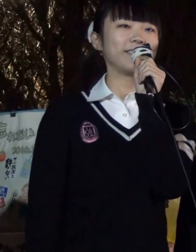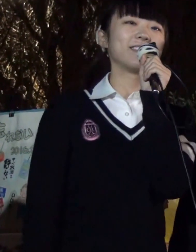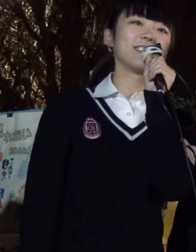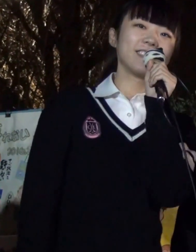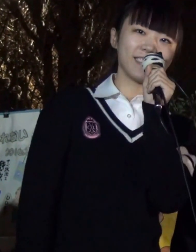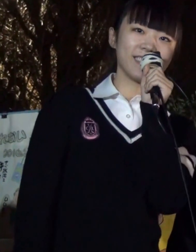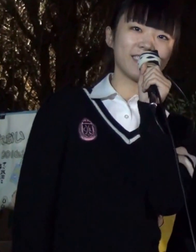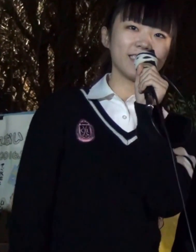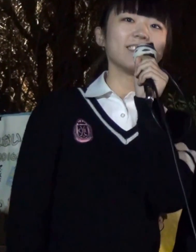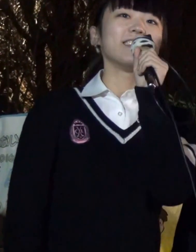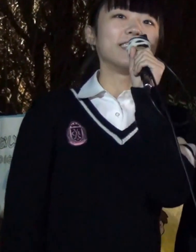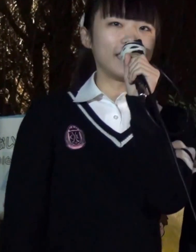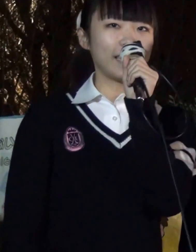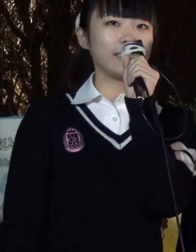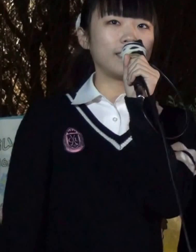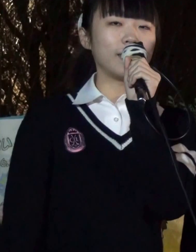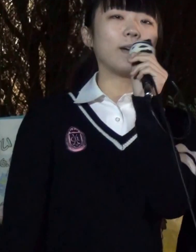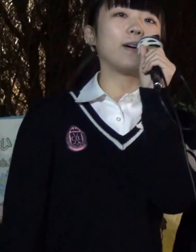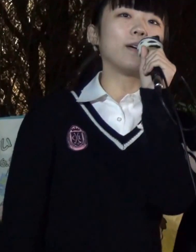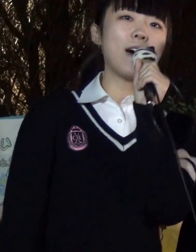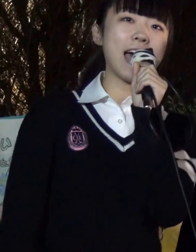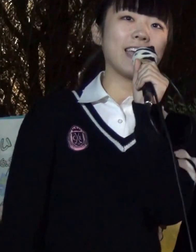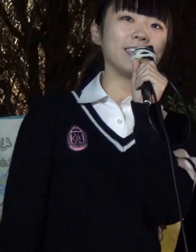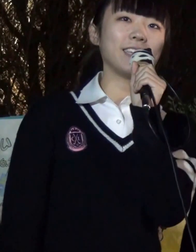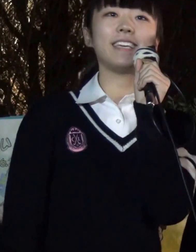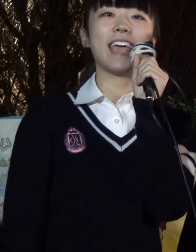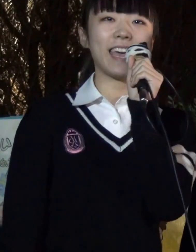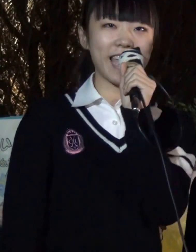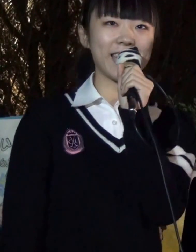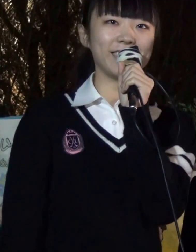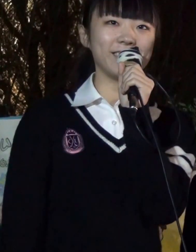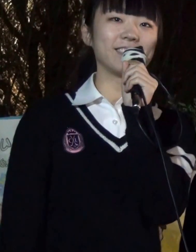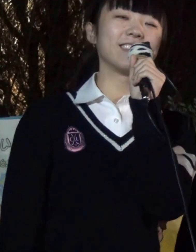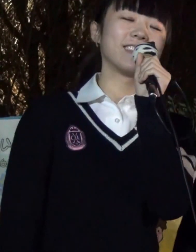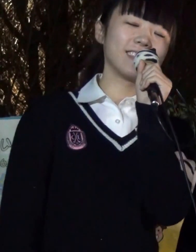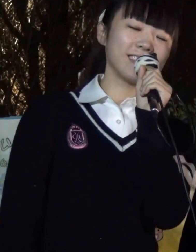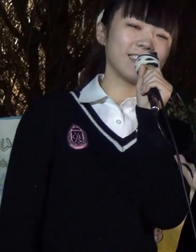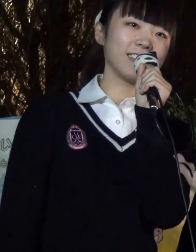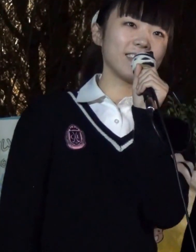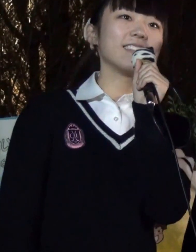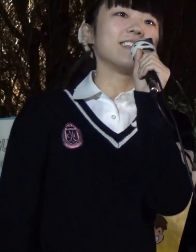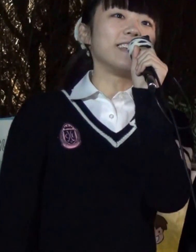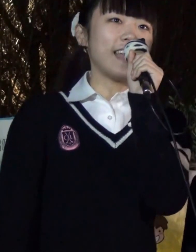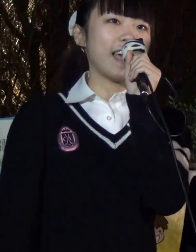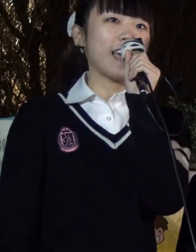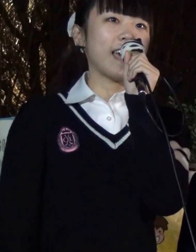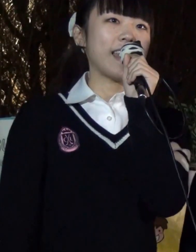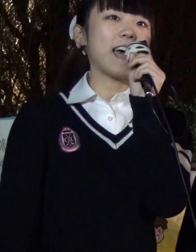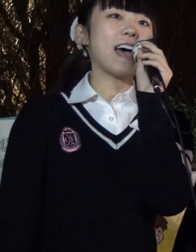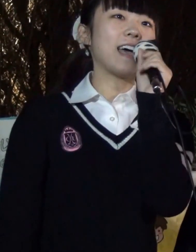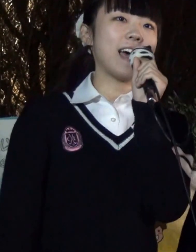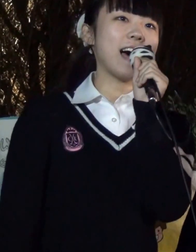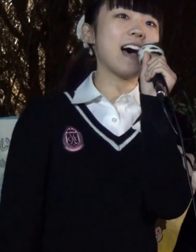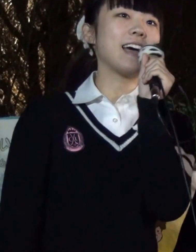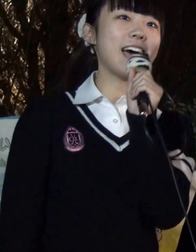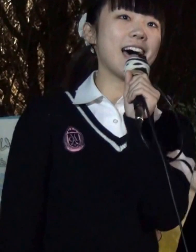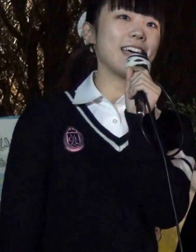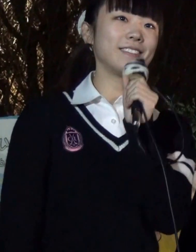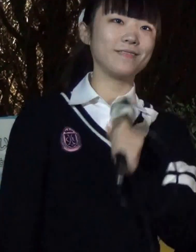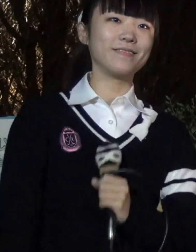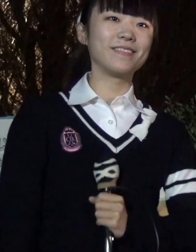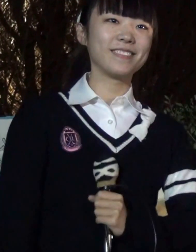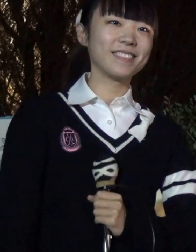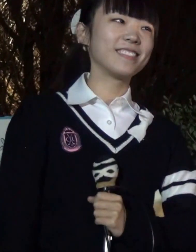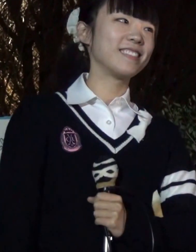、 子供と未来のために、平和な世界のために、 ラララ